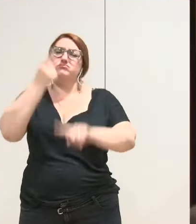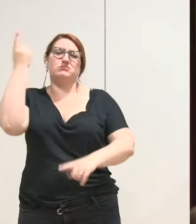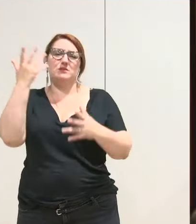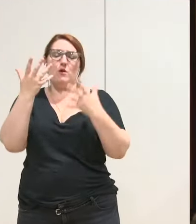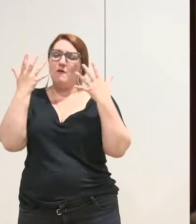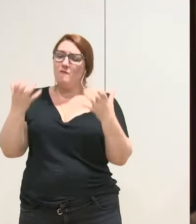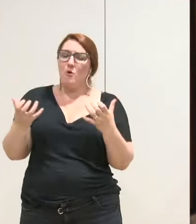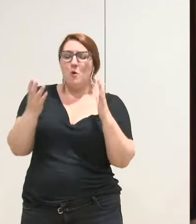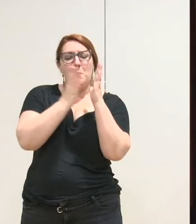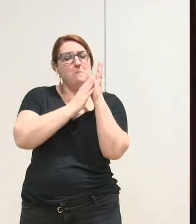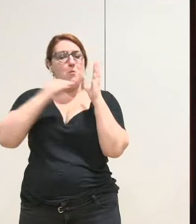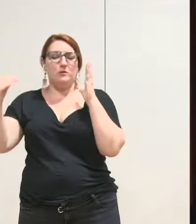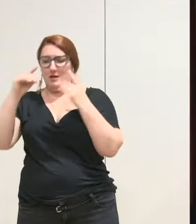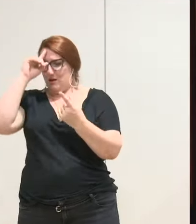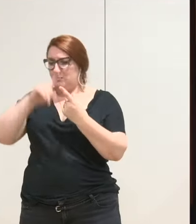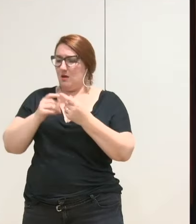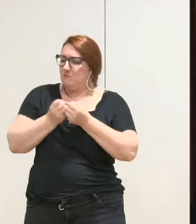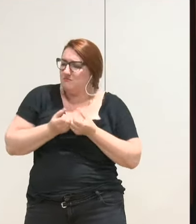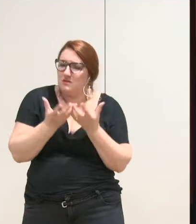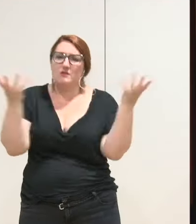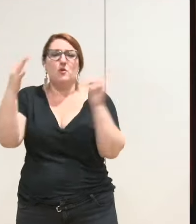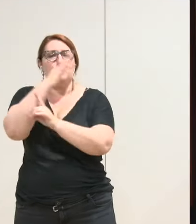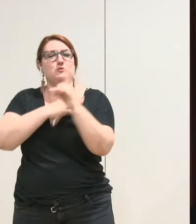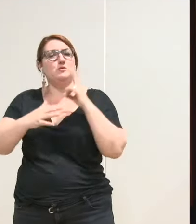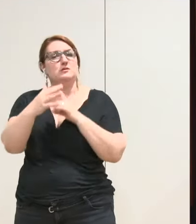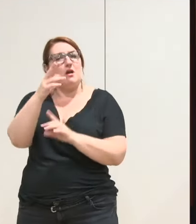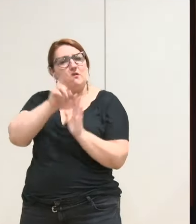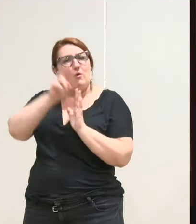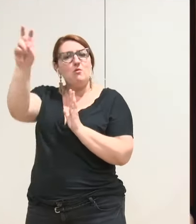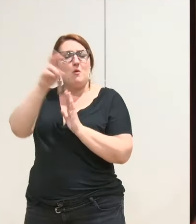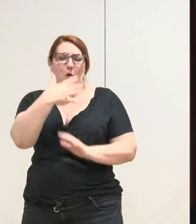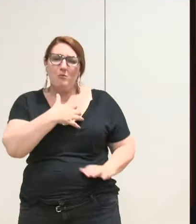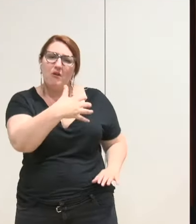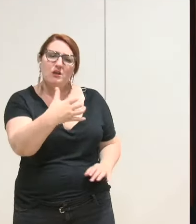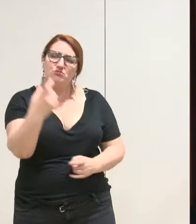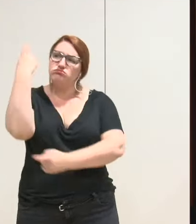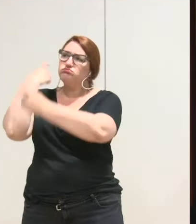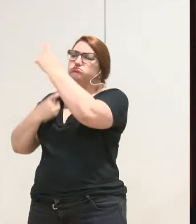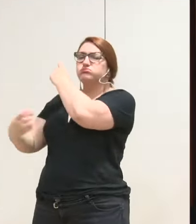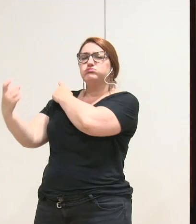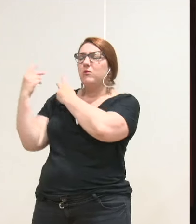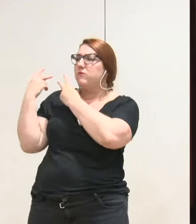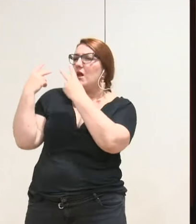grenoblois qui est un un modèle extrêmement riche historiquement et